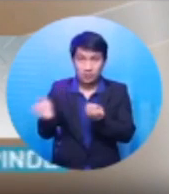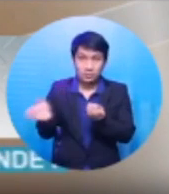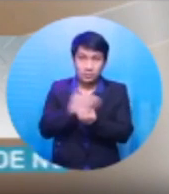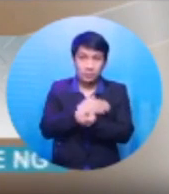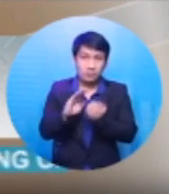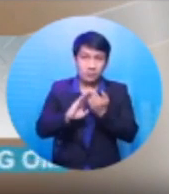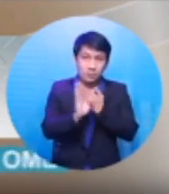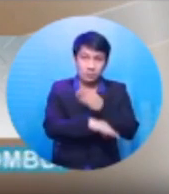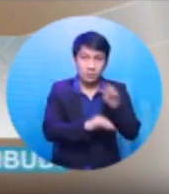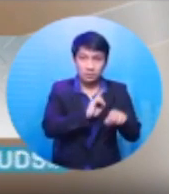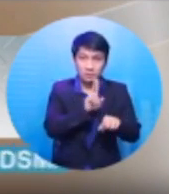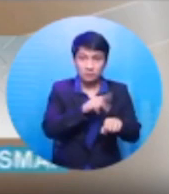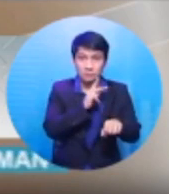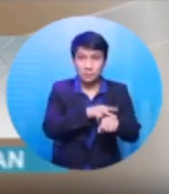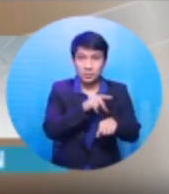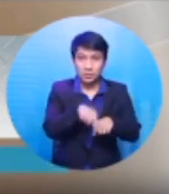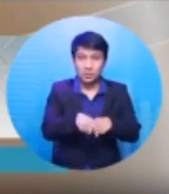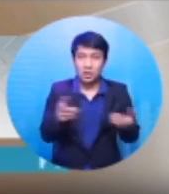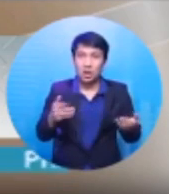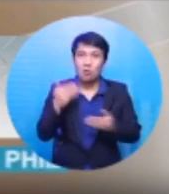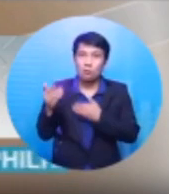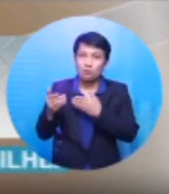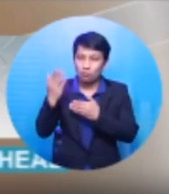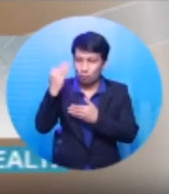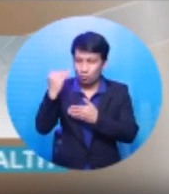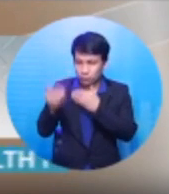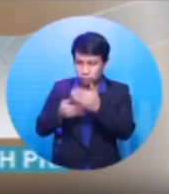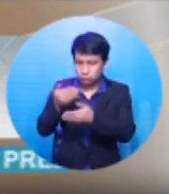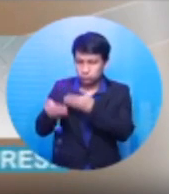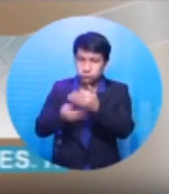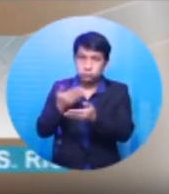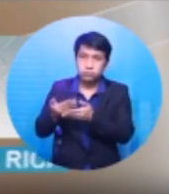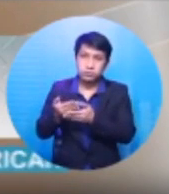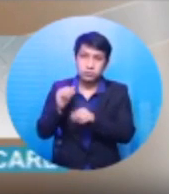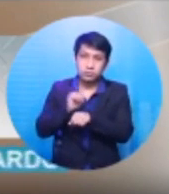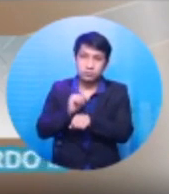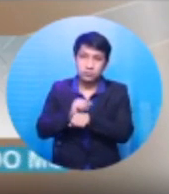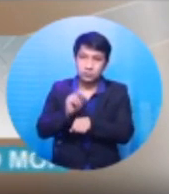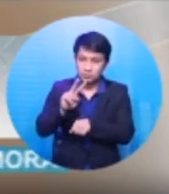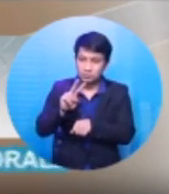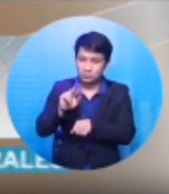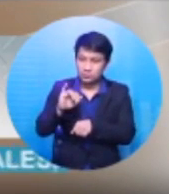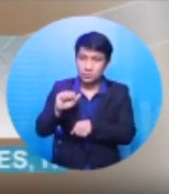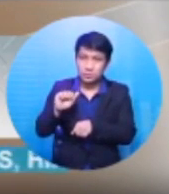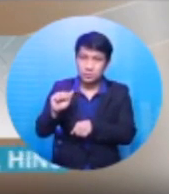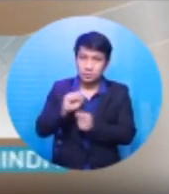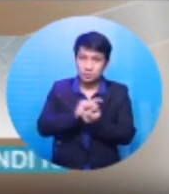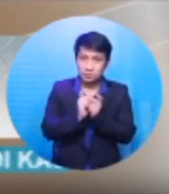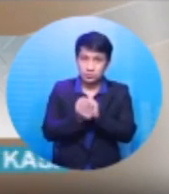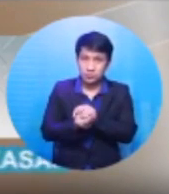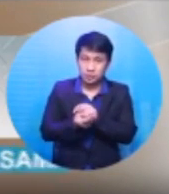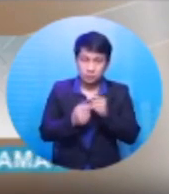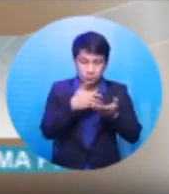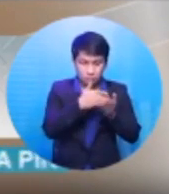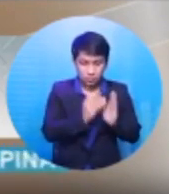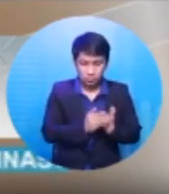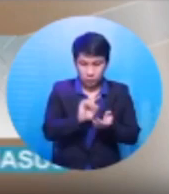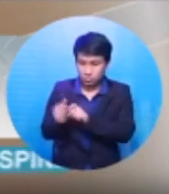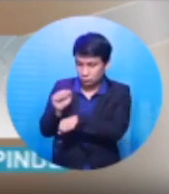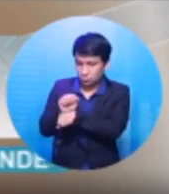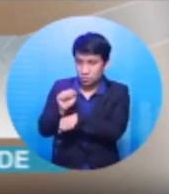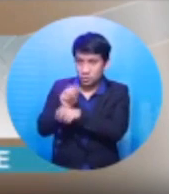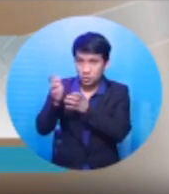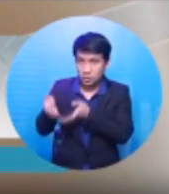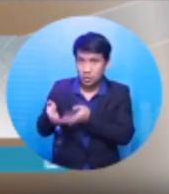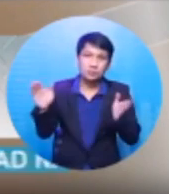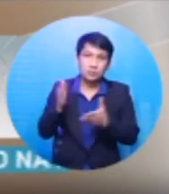Pilipinas kasi kasasabi lang ni Mrs. na pinaprocess pa lang yung kanyang working visa, convert from student visa at apo. Si Mrs.